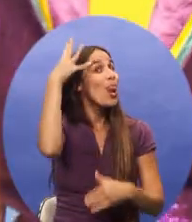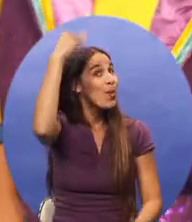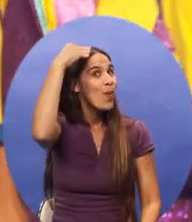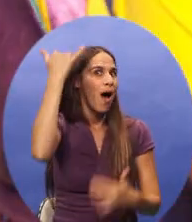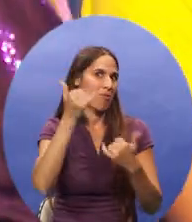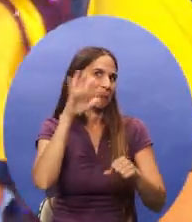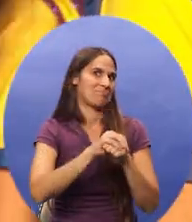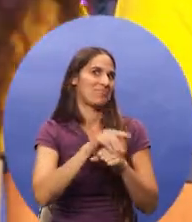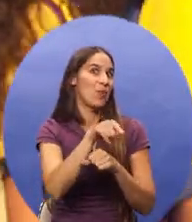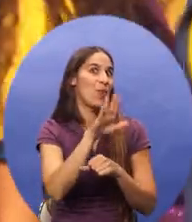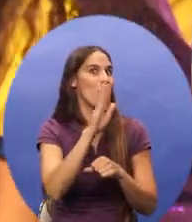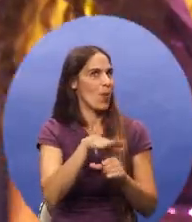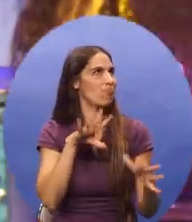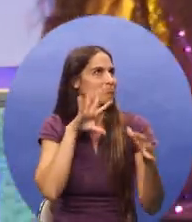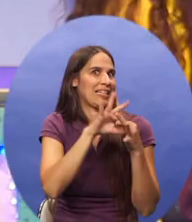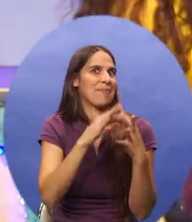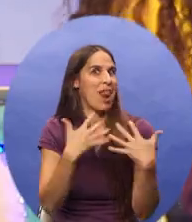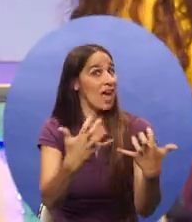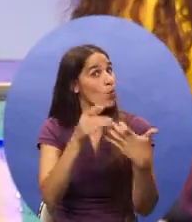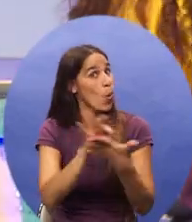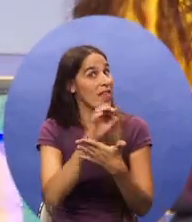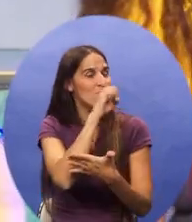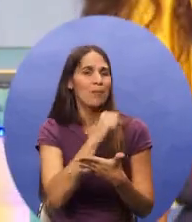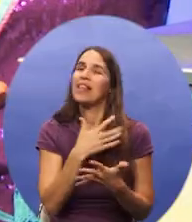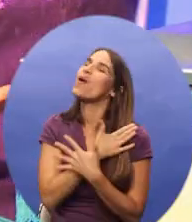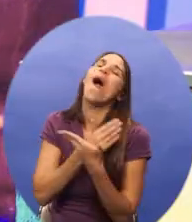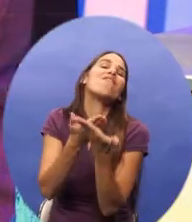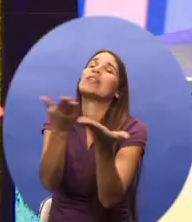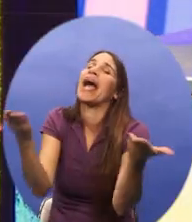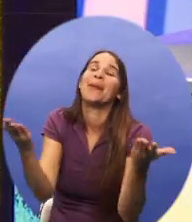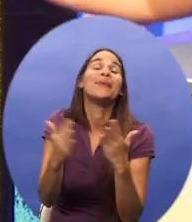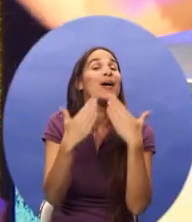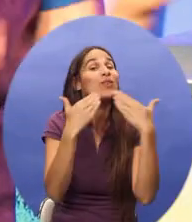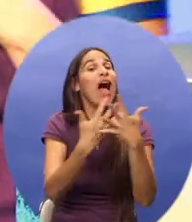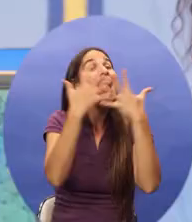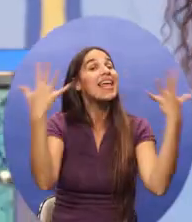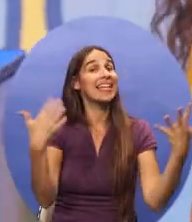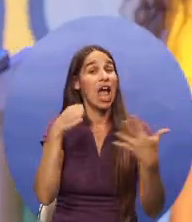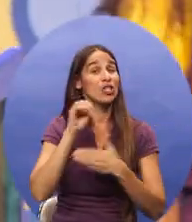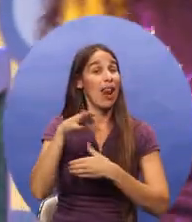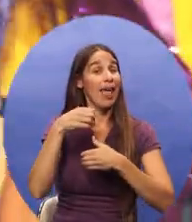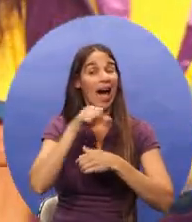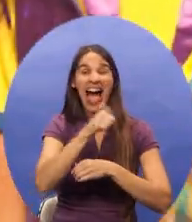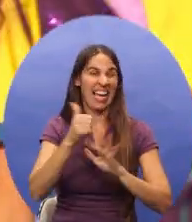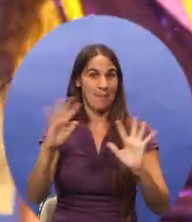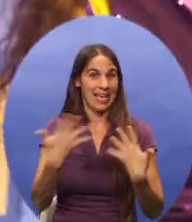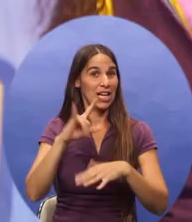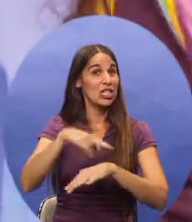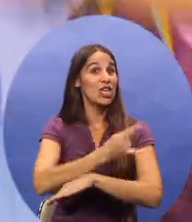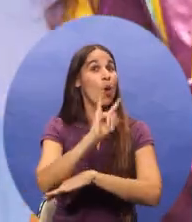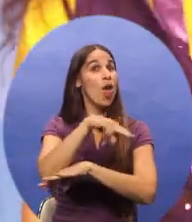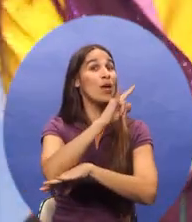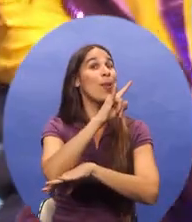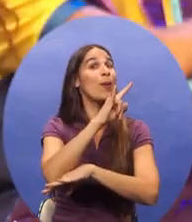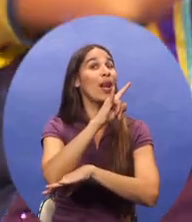רבה ללולו שהיום גילינו שהוא גם נקשר לקהל וכותב שירים. אני אוהב אתכם. תודה ענקית לשליח הכי מהיר